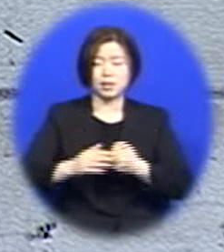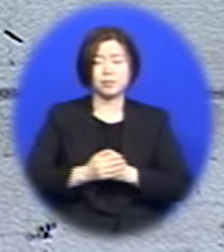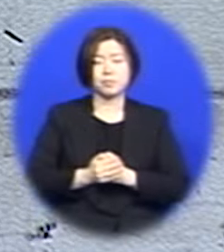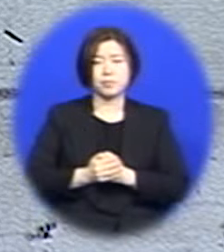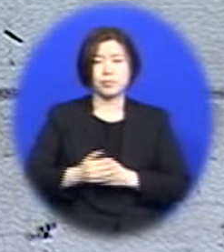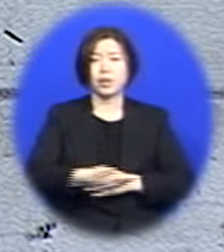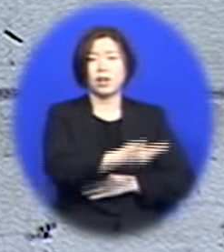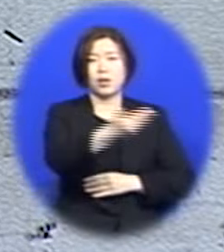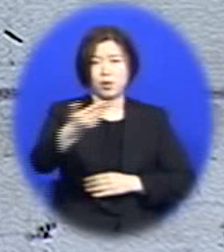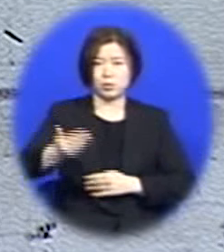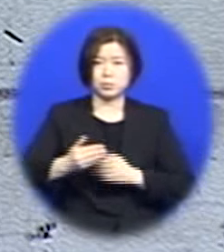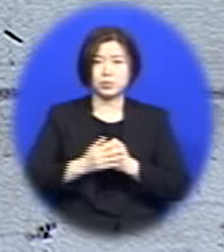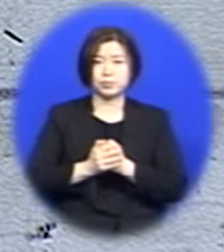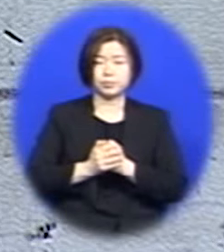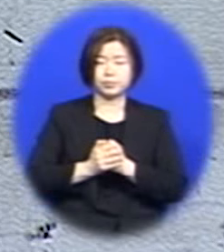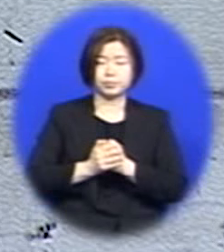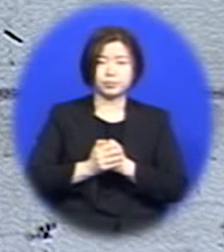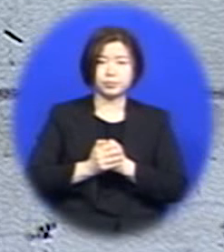여러분,